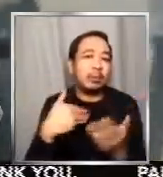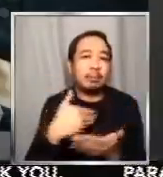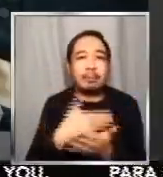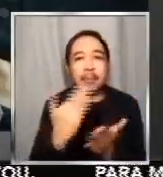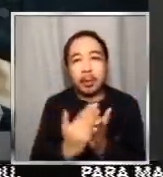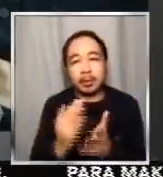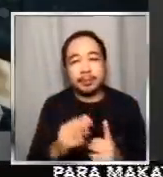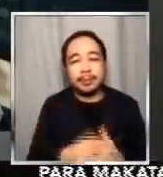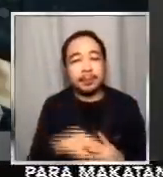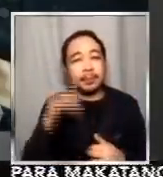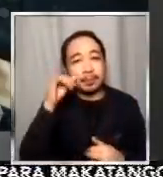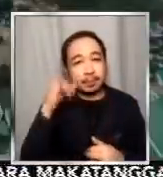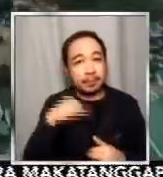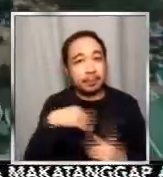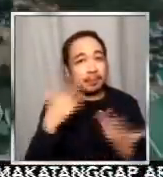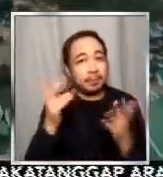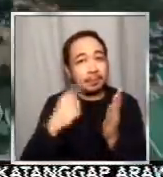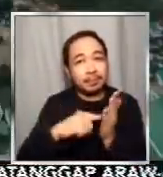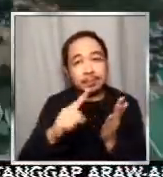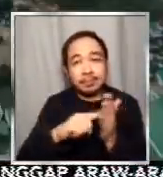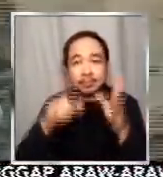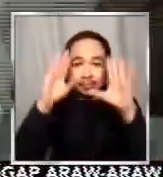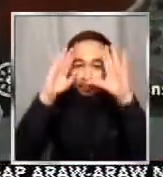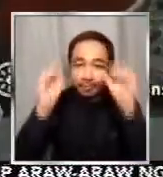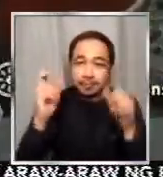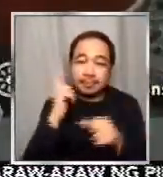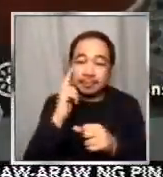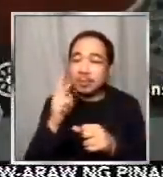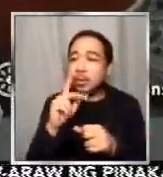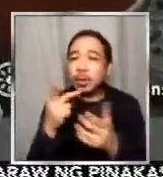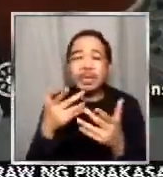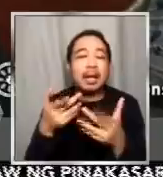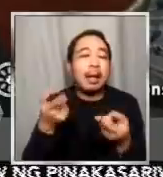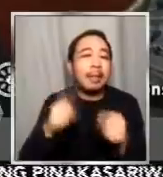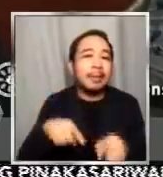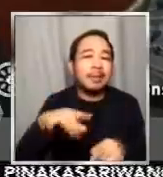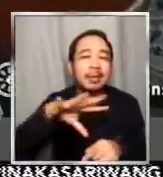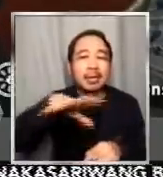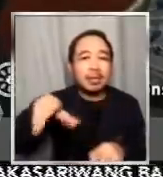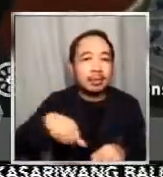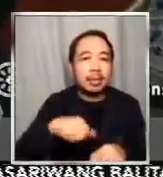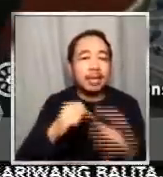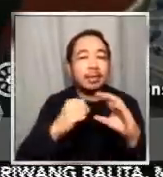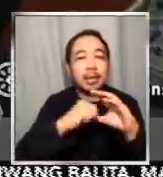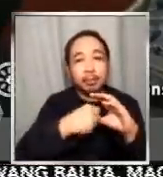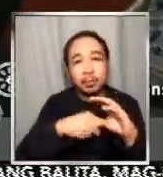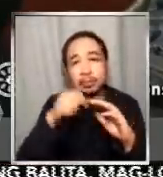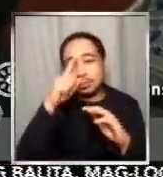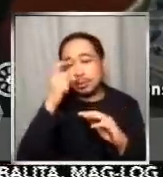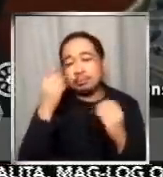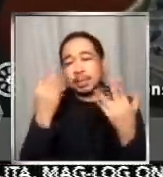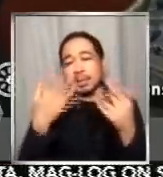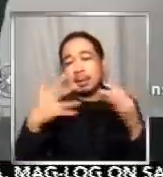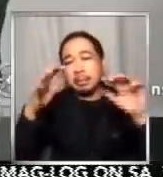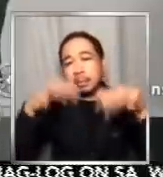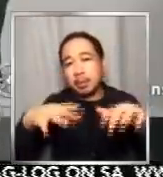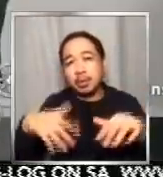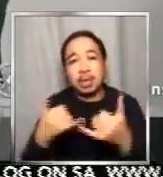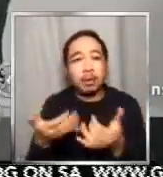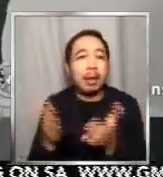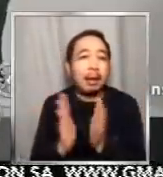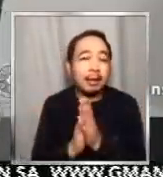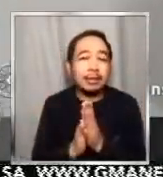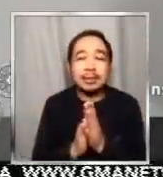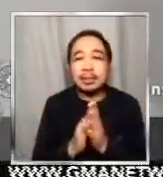Kahapon, ininspeksyon ng Pangulo ang pinsalang Tinamon ng Cagayan at Camarines Sur dahil sa mga bagyo. Doon humingi siya ng 100 magiging